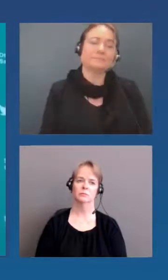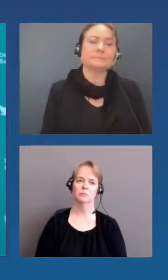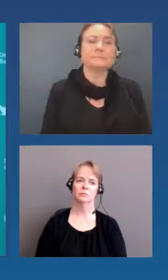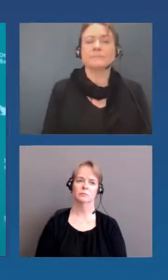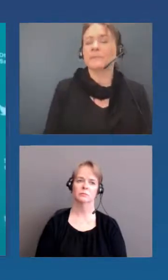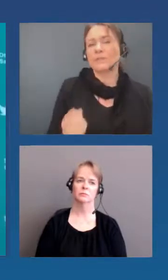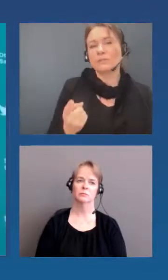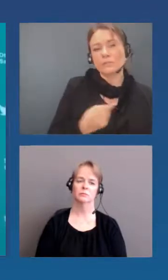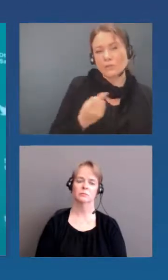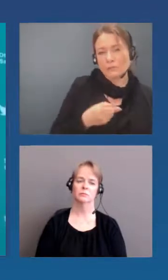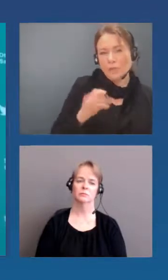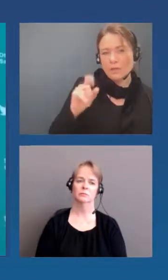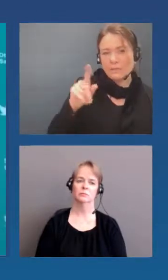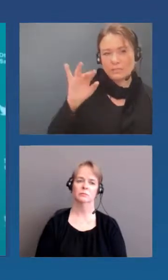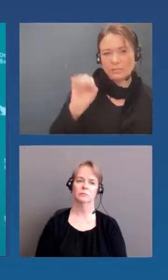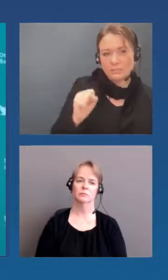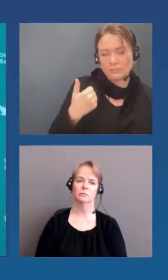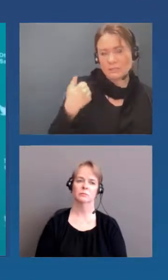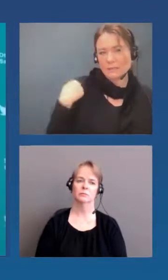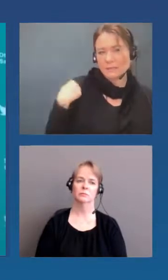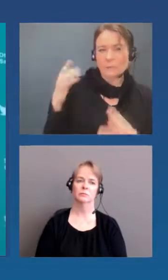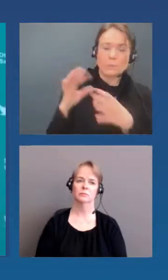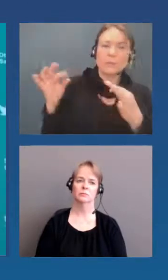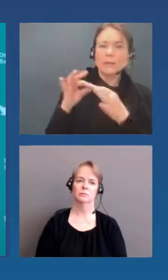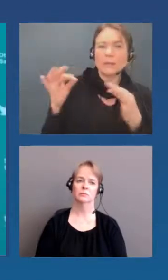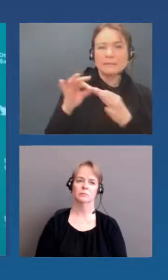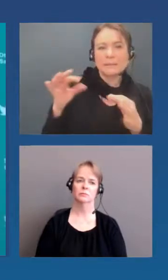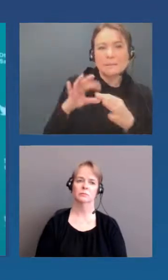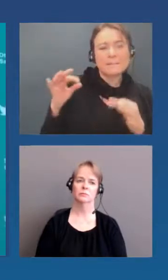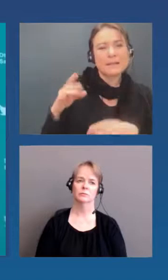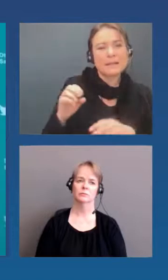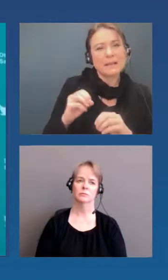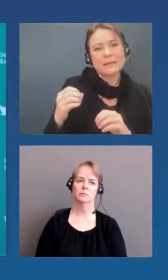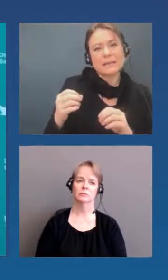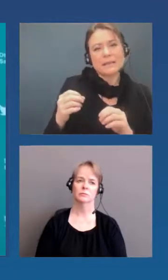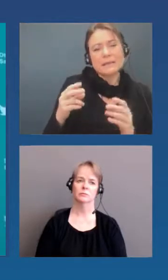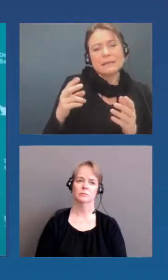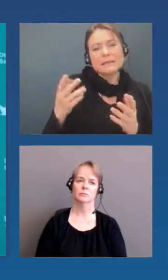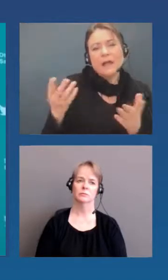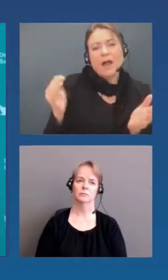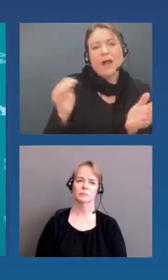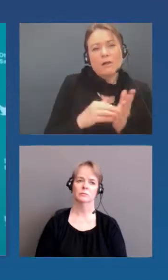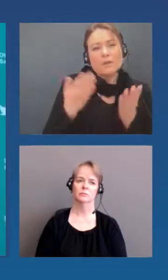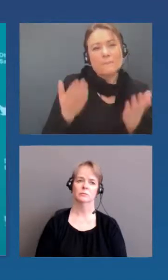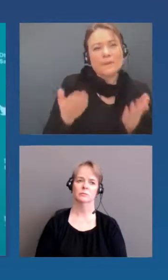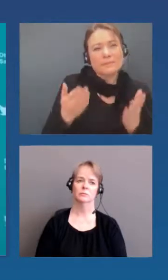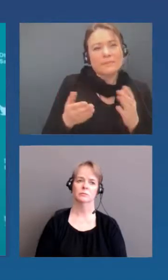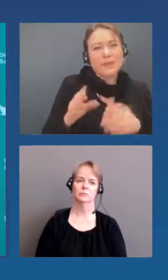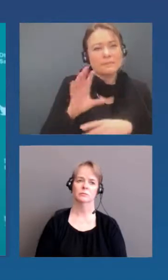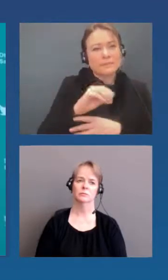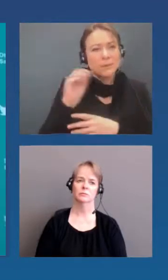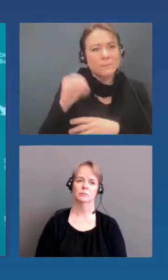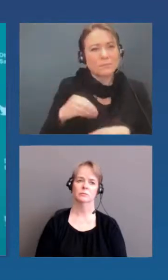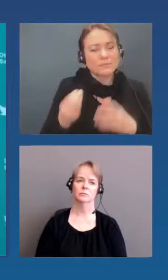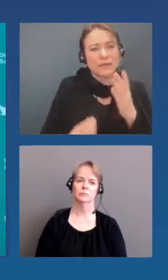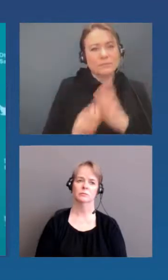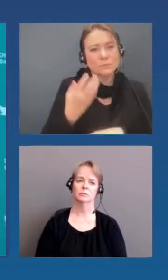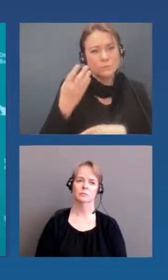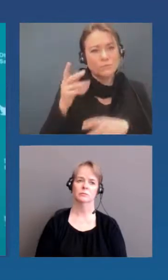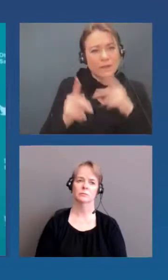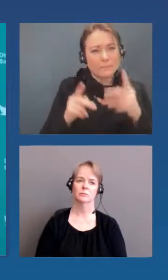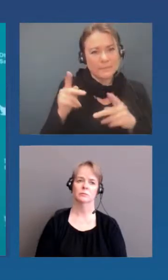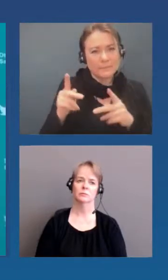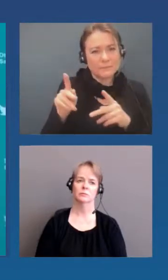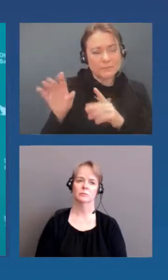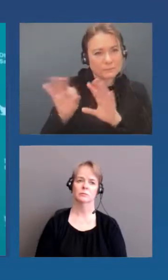Docteur Etches, tantôt, vous avez souligné le fait que encore en ce moment, la moitié des nouveaux cas qui